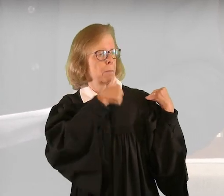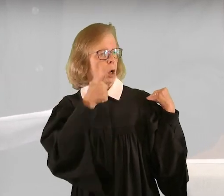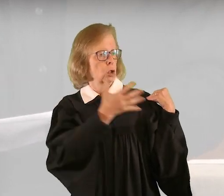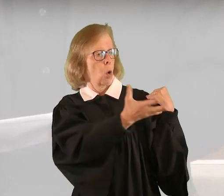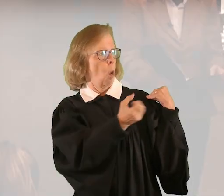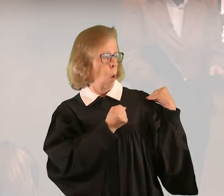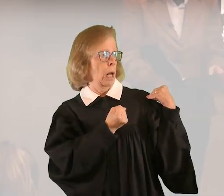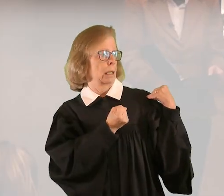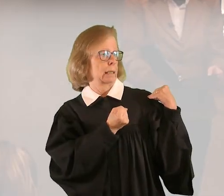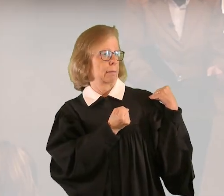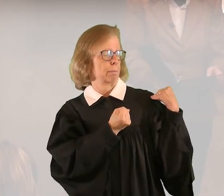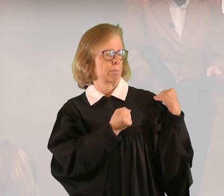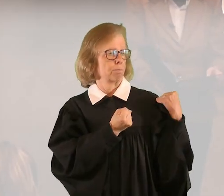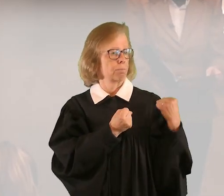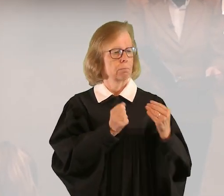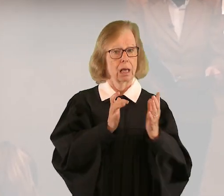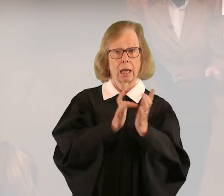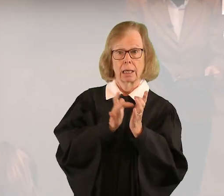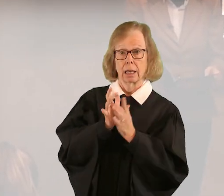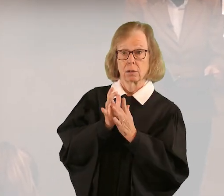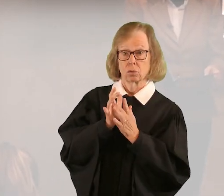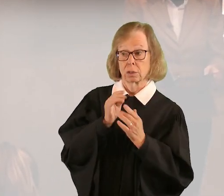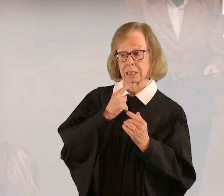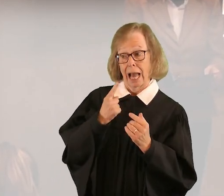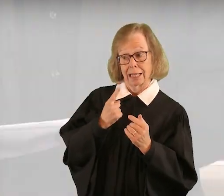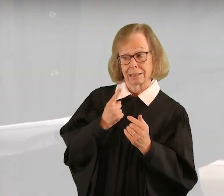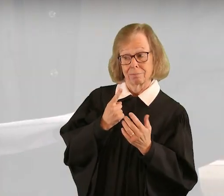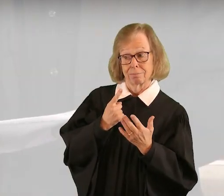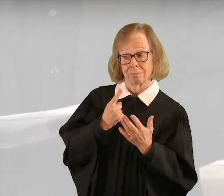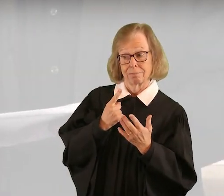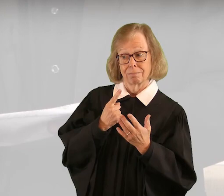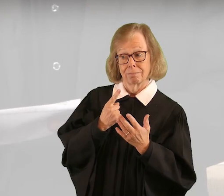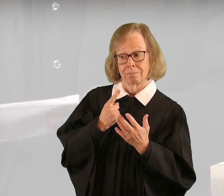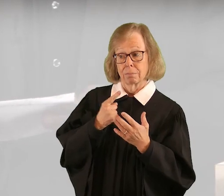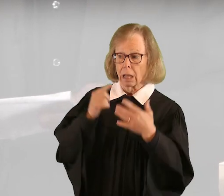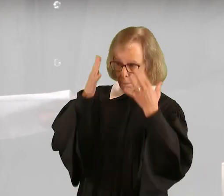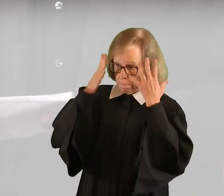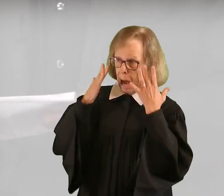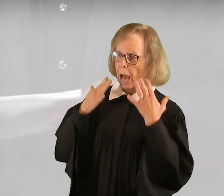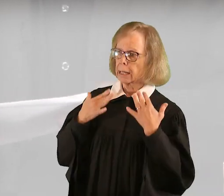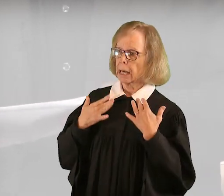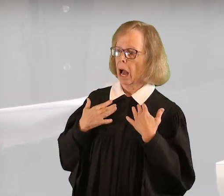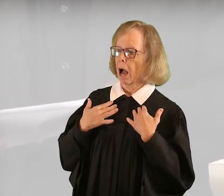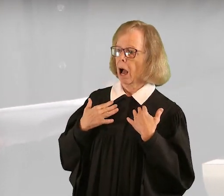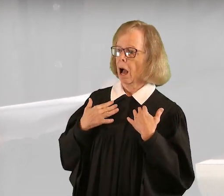zurückholen. Jesus sagte zu ihr: Maria.